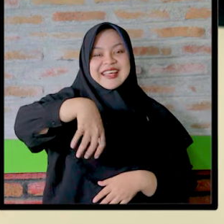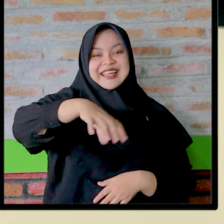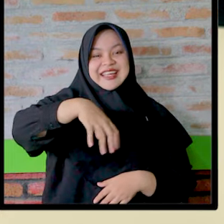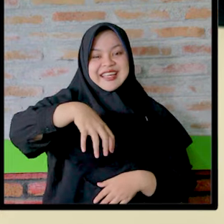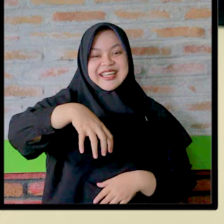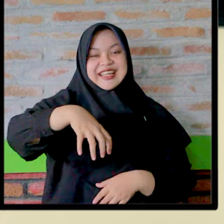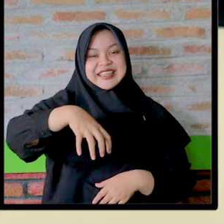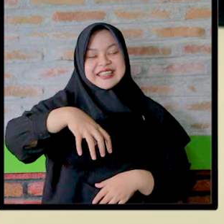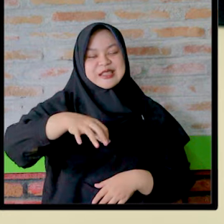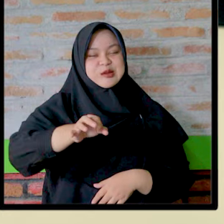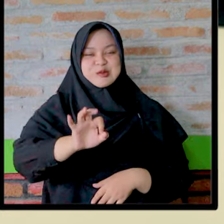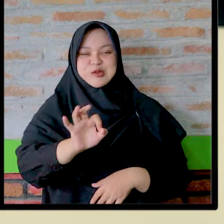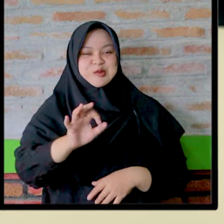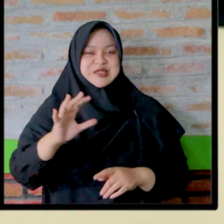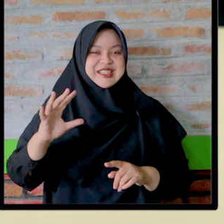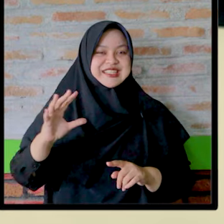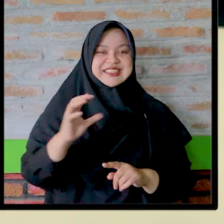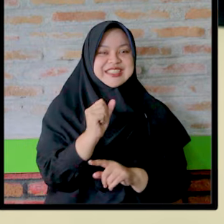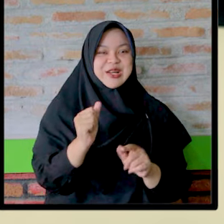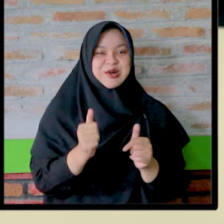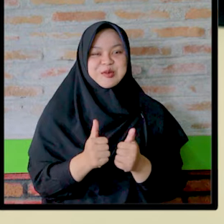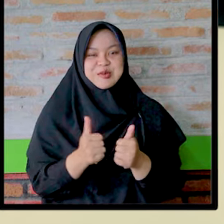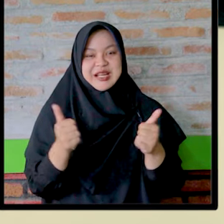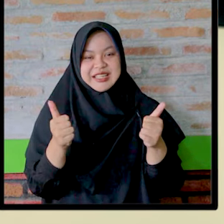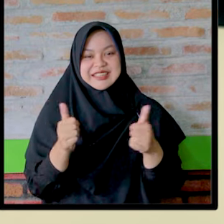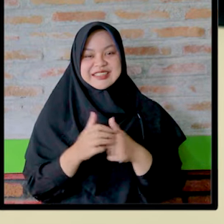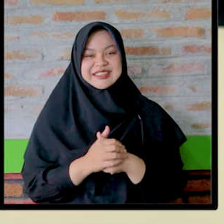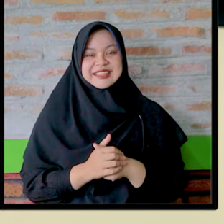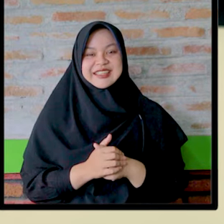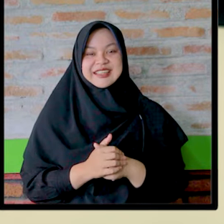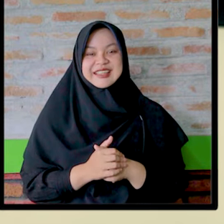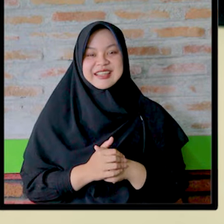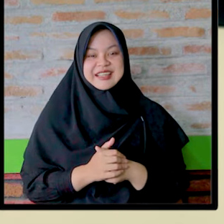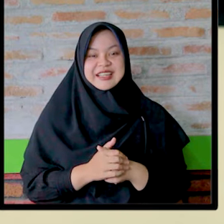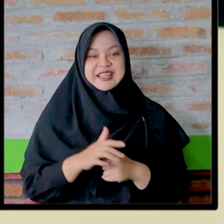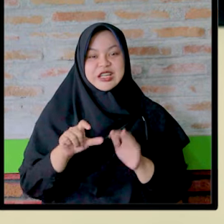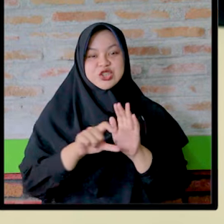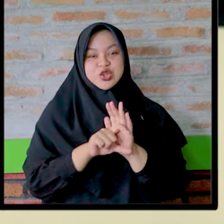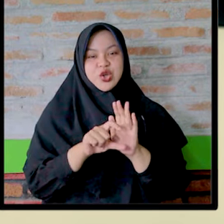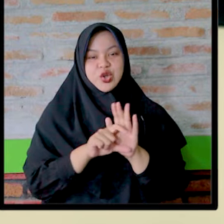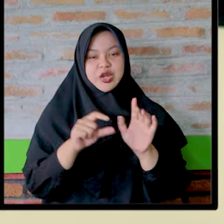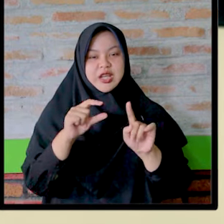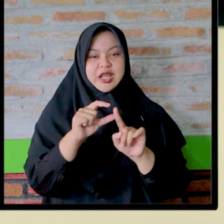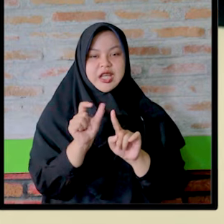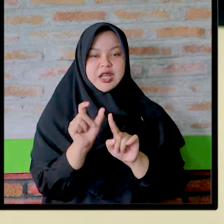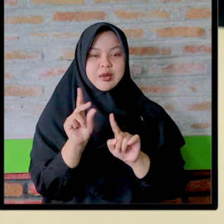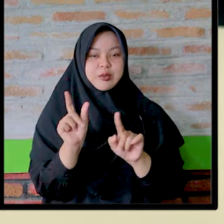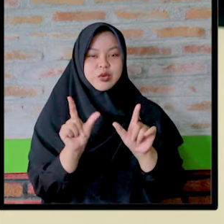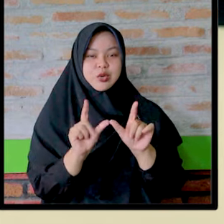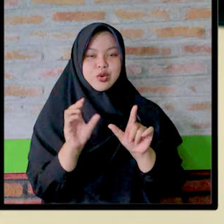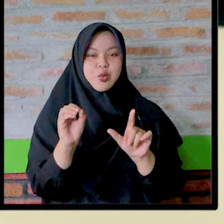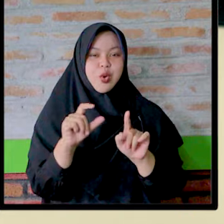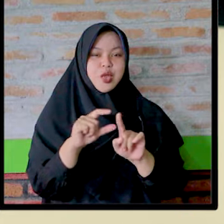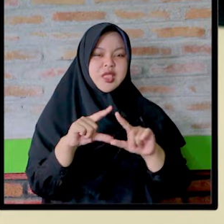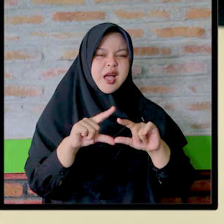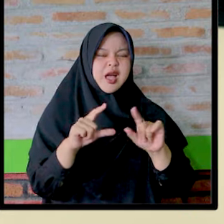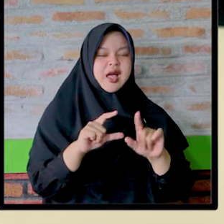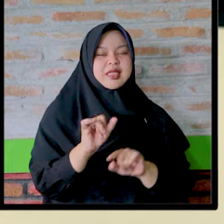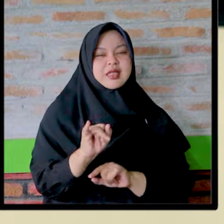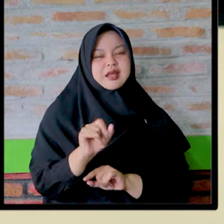bisa terjangkau dengan baik ya Misalnya di Purwodadi di geografisnya